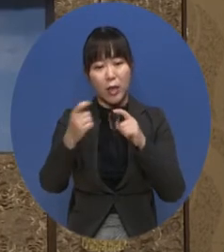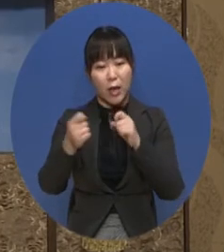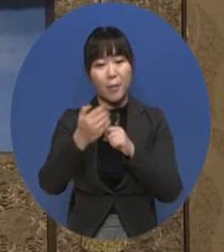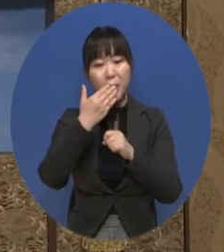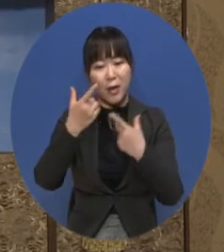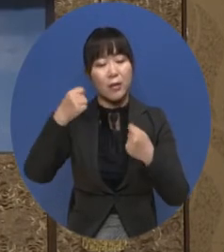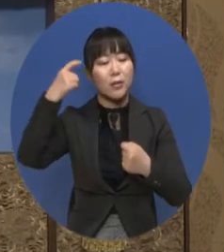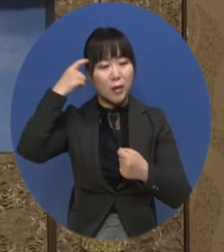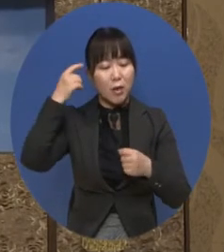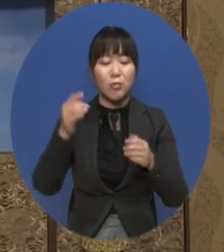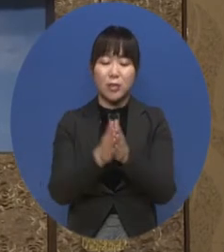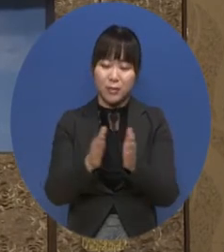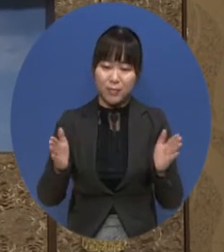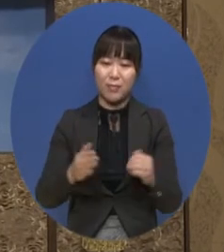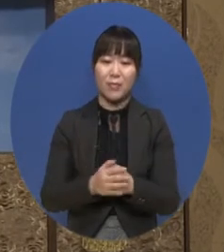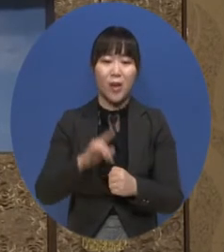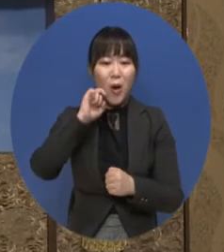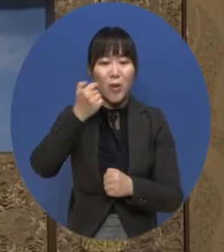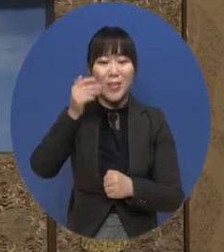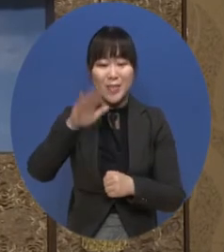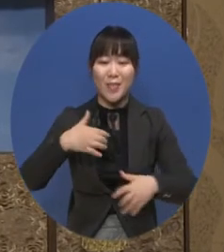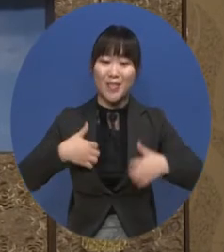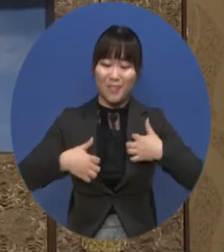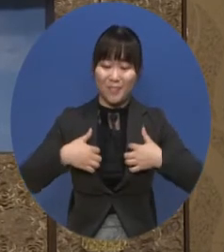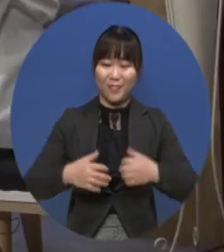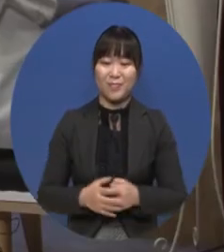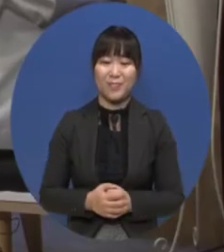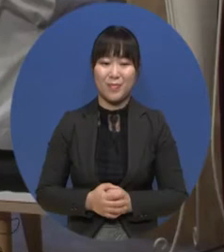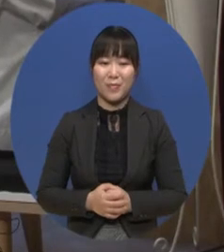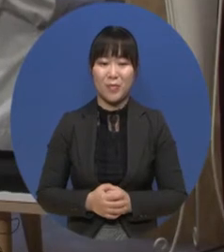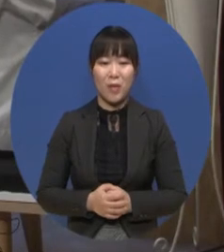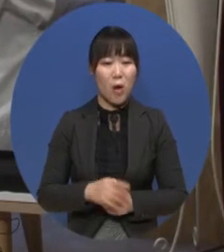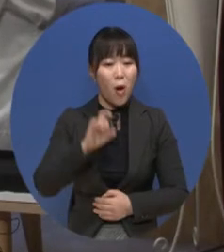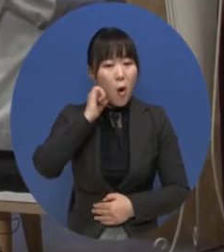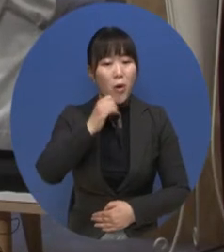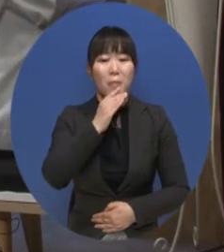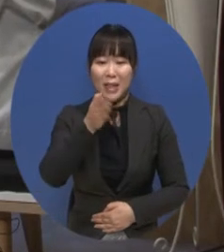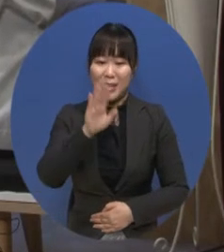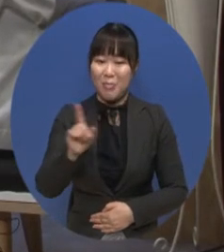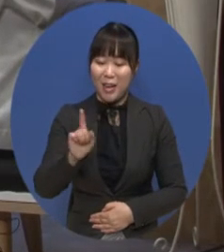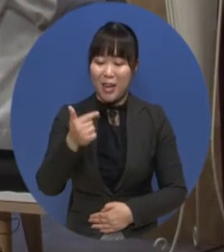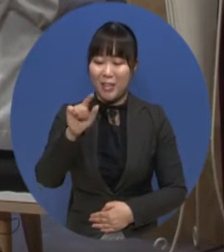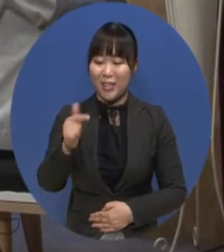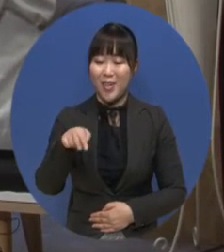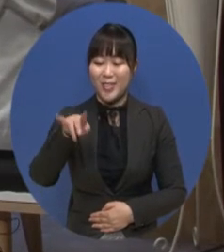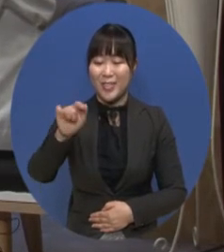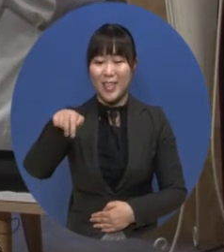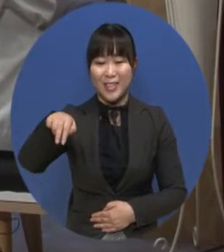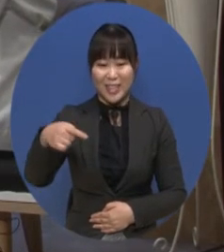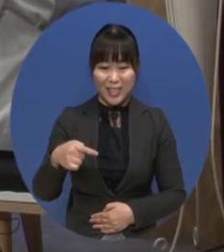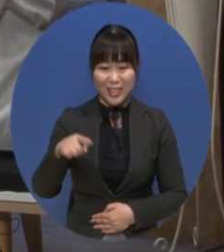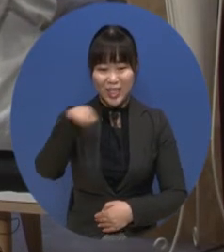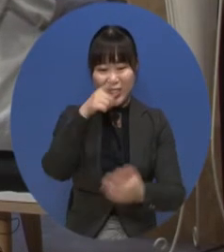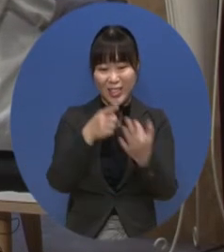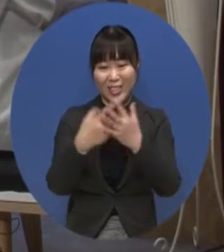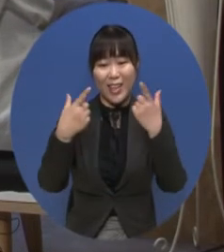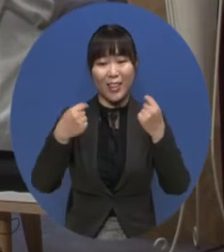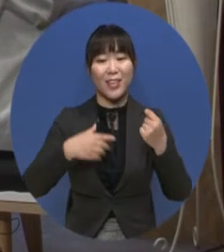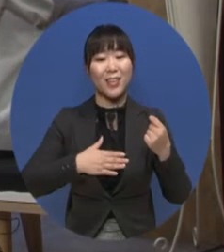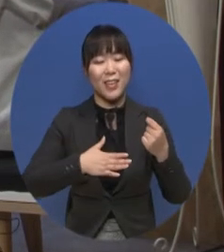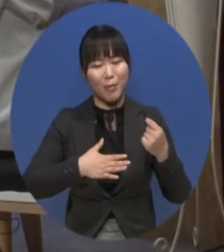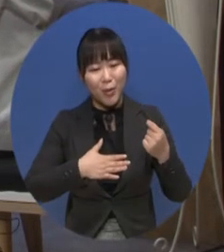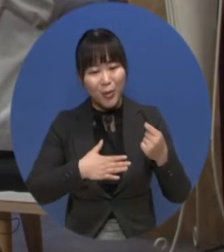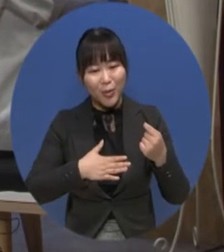그러니까요. 시작한 거죠. 네, 어렵지만 재밌어요. 이것도. 네, 어려운데 약간 넌센스 퀴즈하는 기분으로